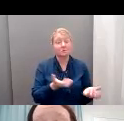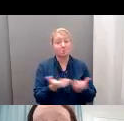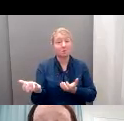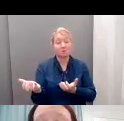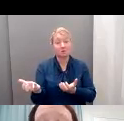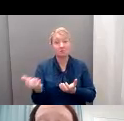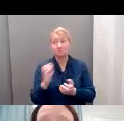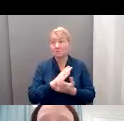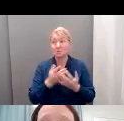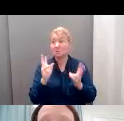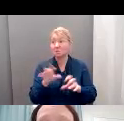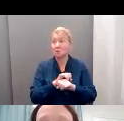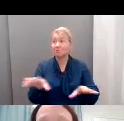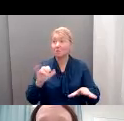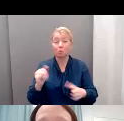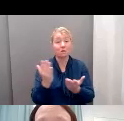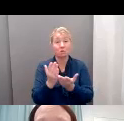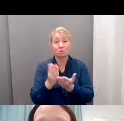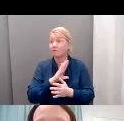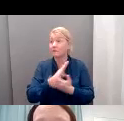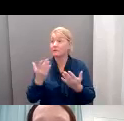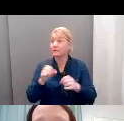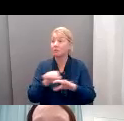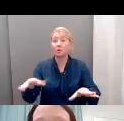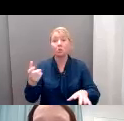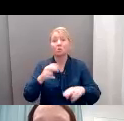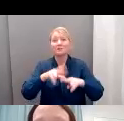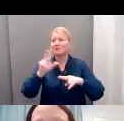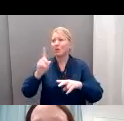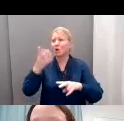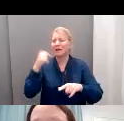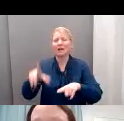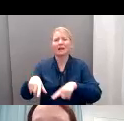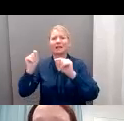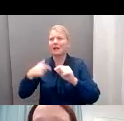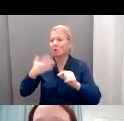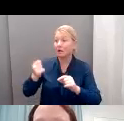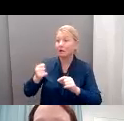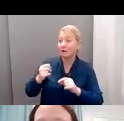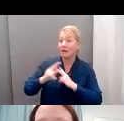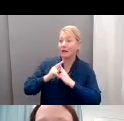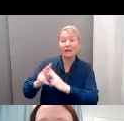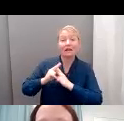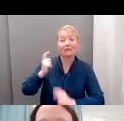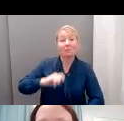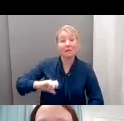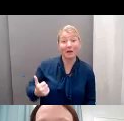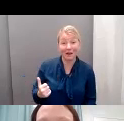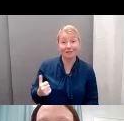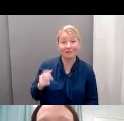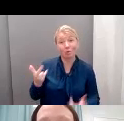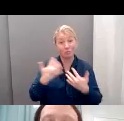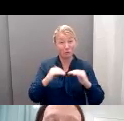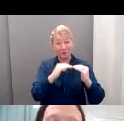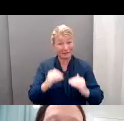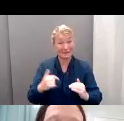på det området. Att du kan inte hitta ställen där du själv kan identifiera dig med det som